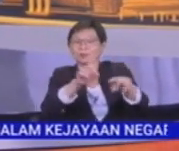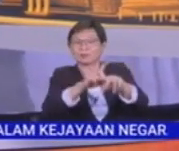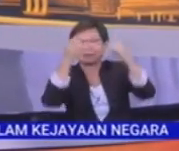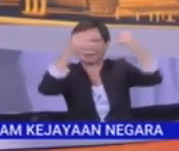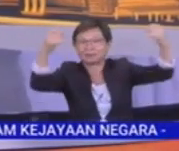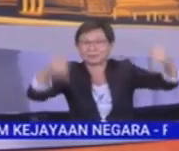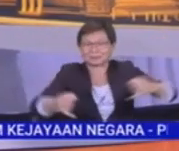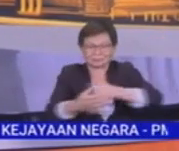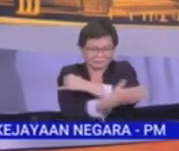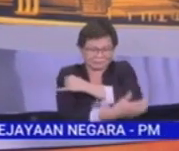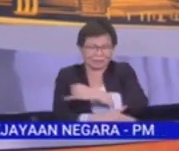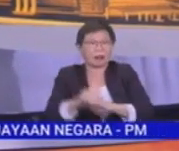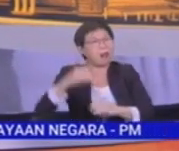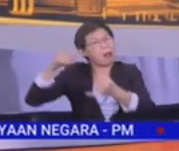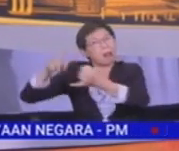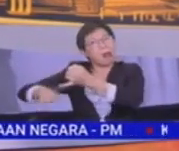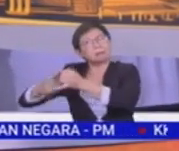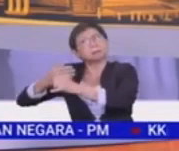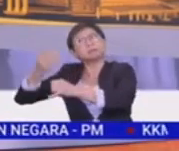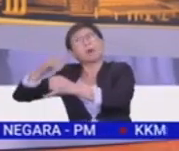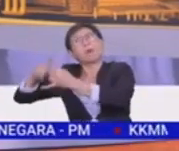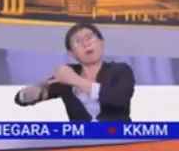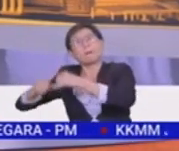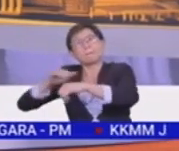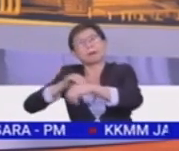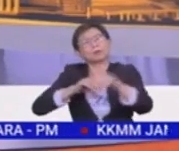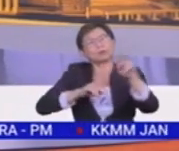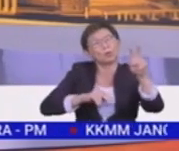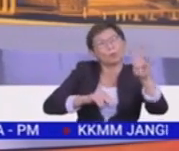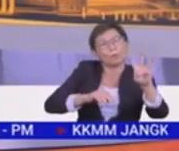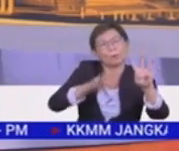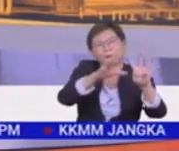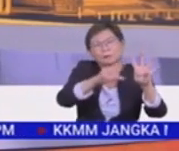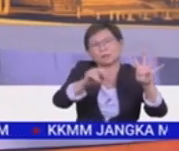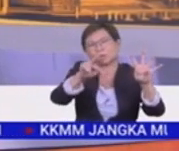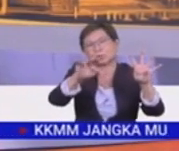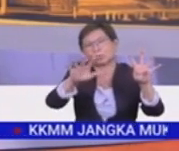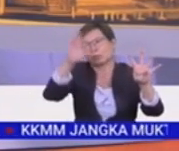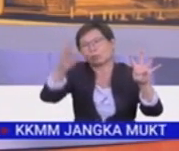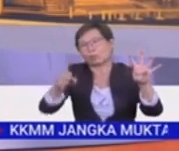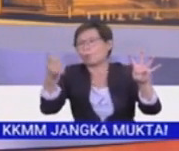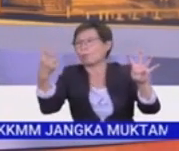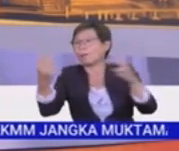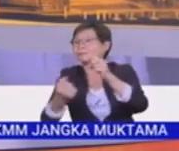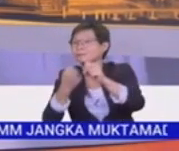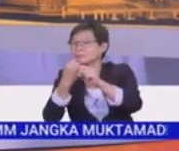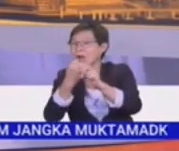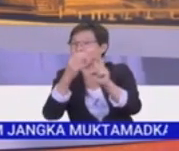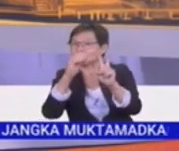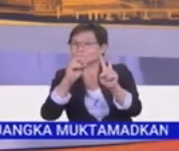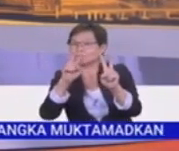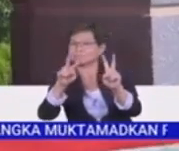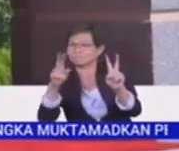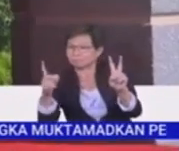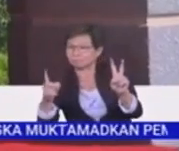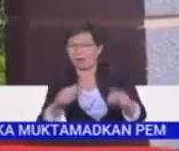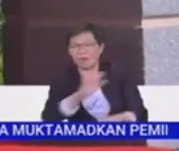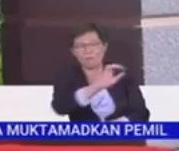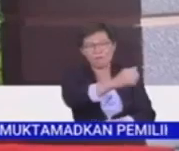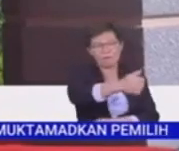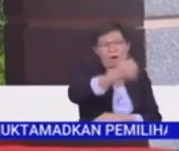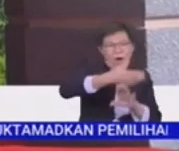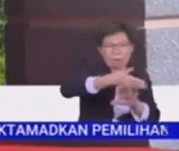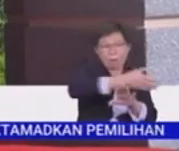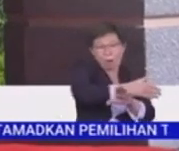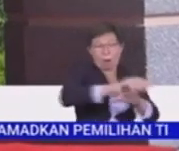di Istana Negara kali terakhir suara di adegan pada 24 dan 25 November tahun lalu terdahulu